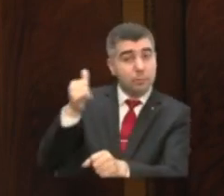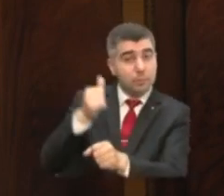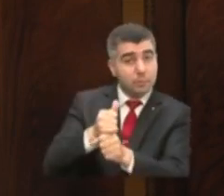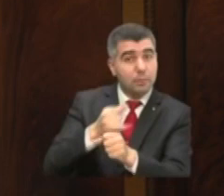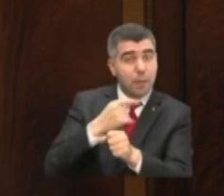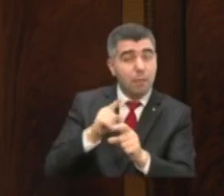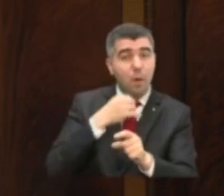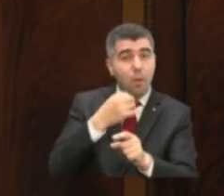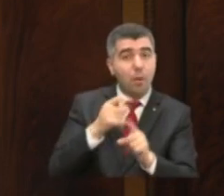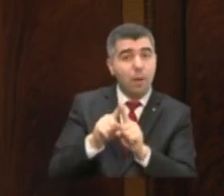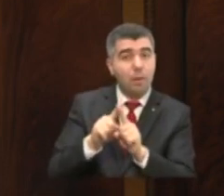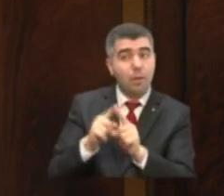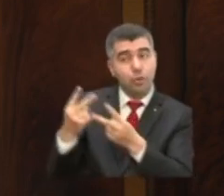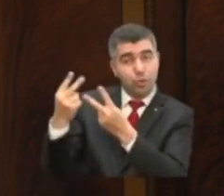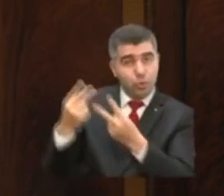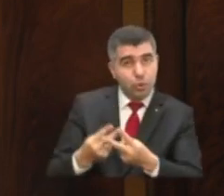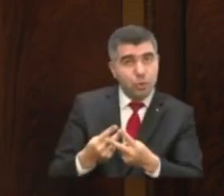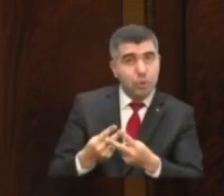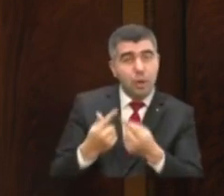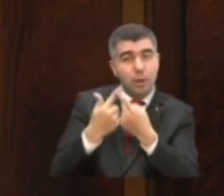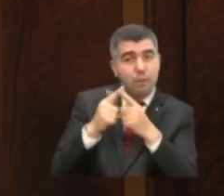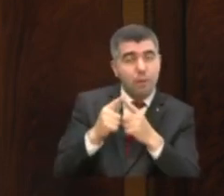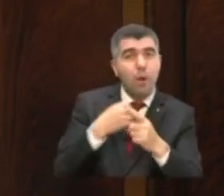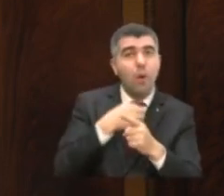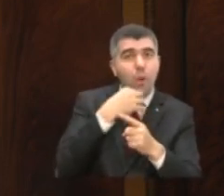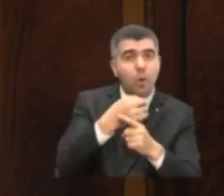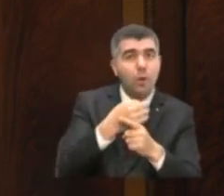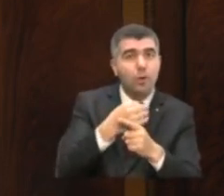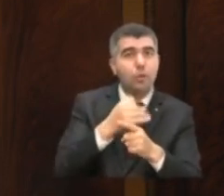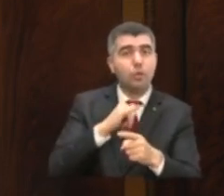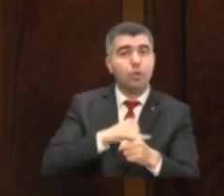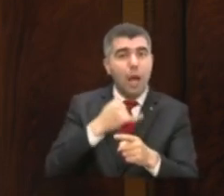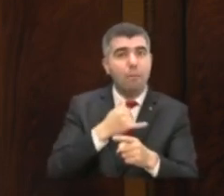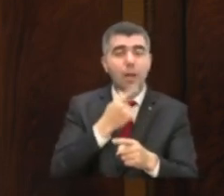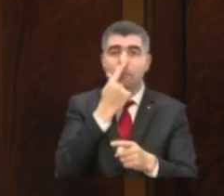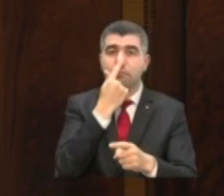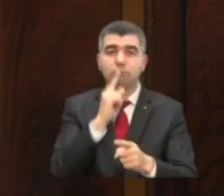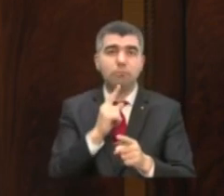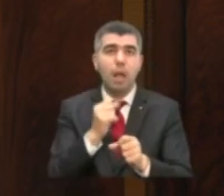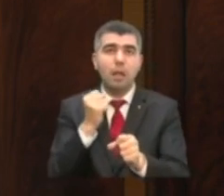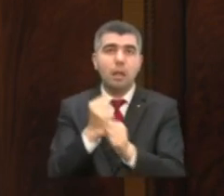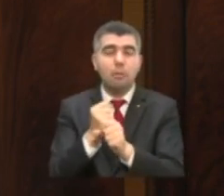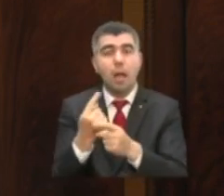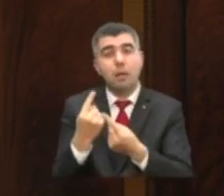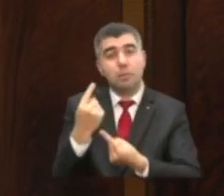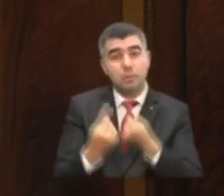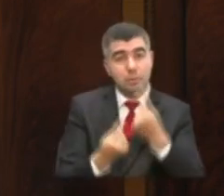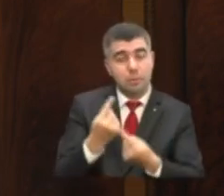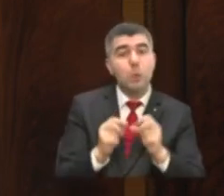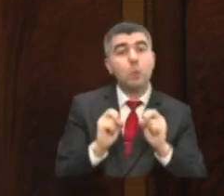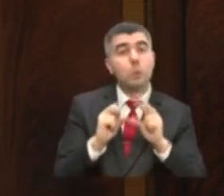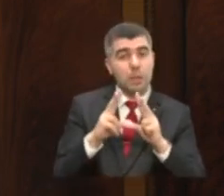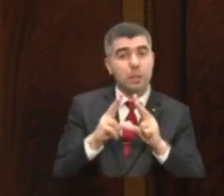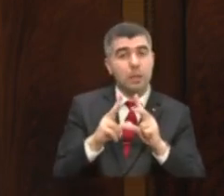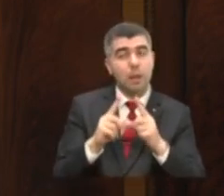أجل تحلوا ذوك المعضلات، وإلا ما قديتوش قولوا الشعب المغربي، قول لهم ما قديناش باش نرجعوا الثقة فعلا في المؤسسات